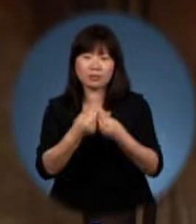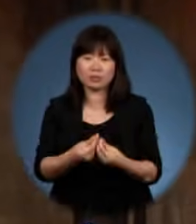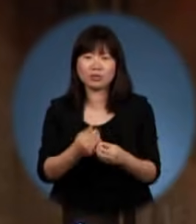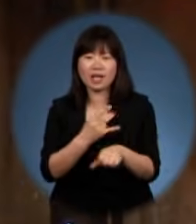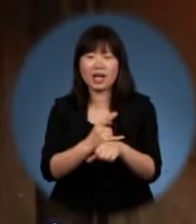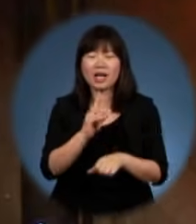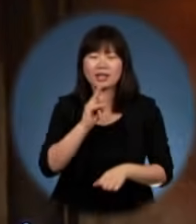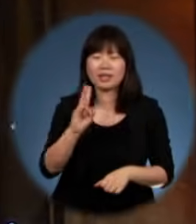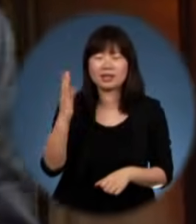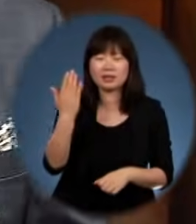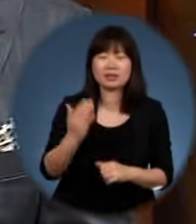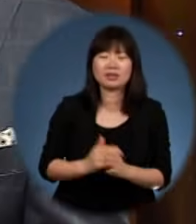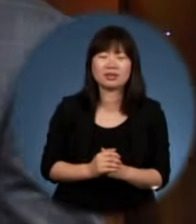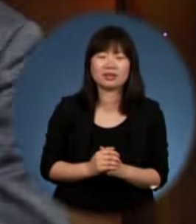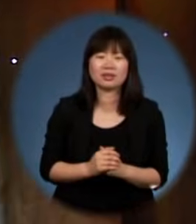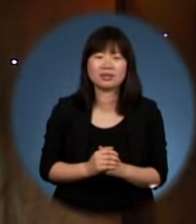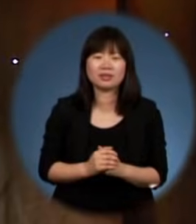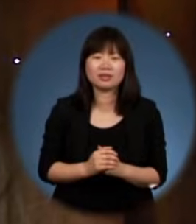됩니다